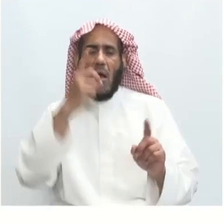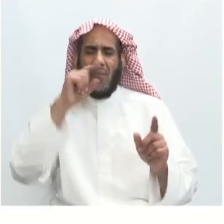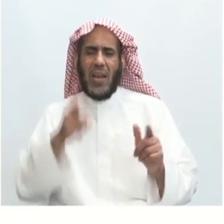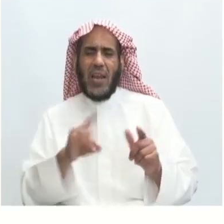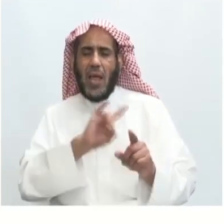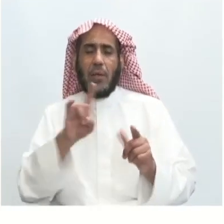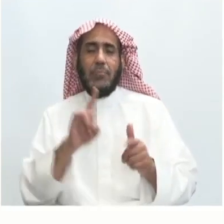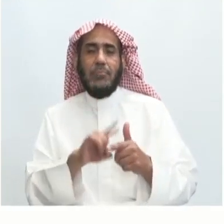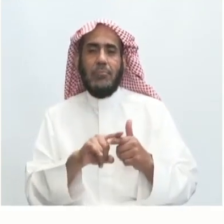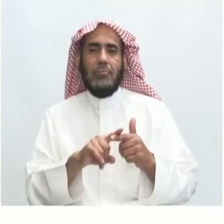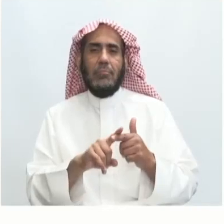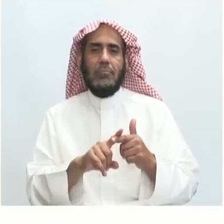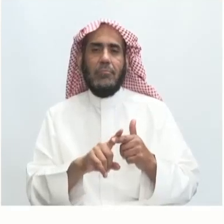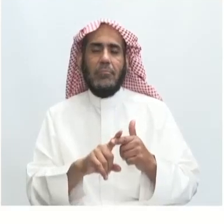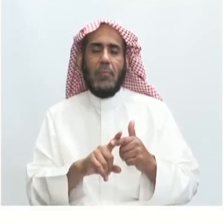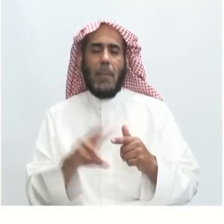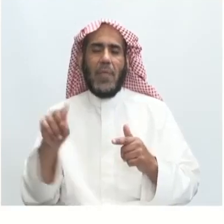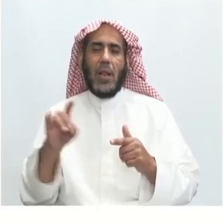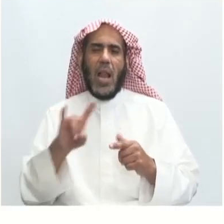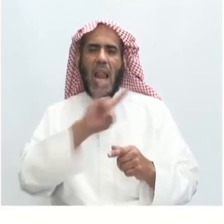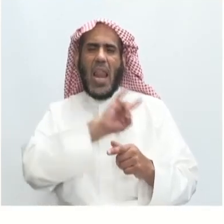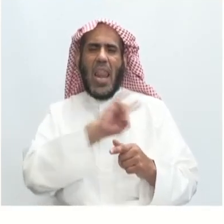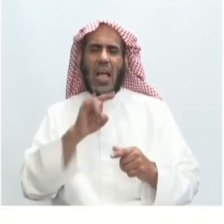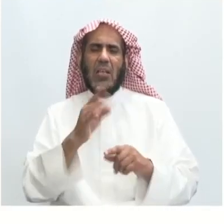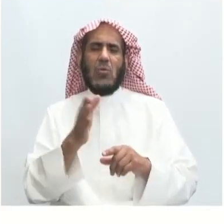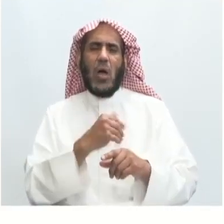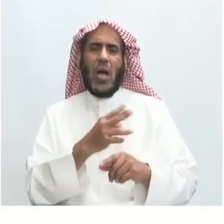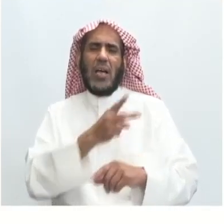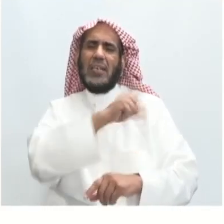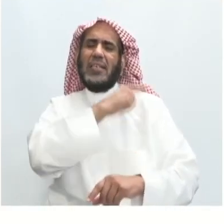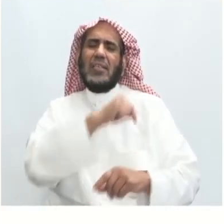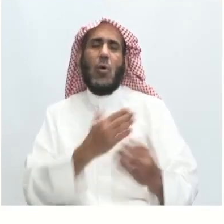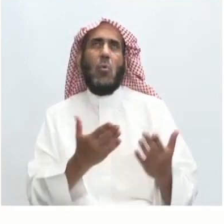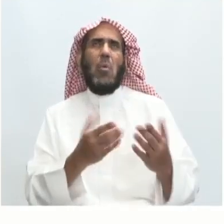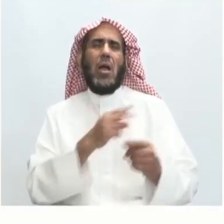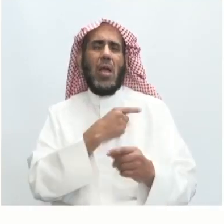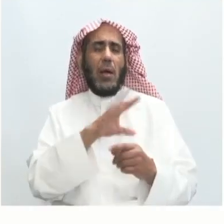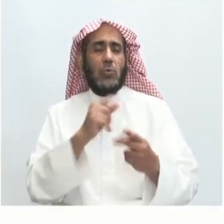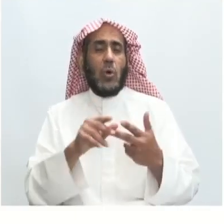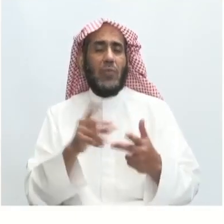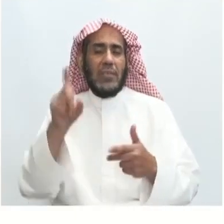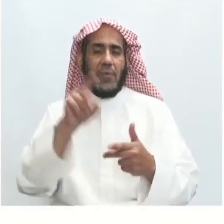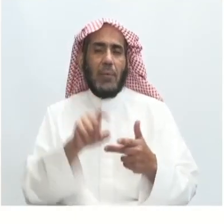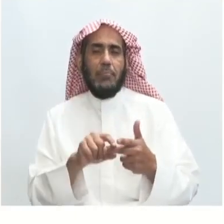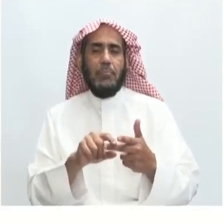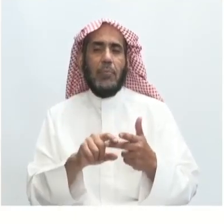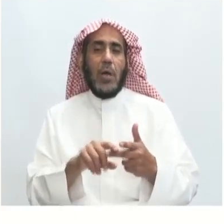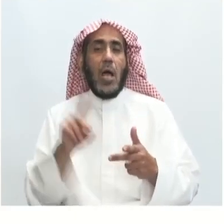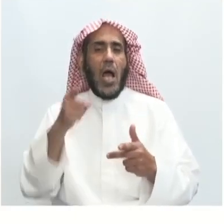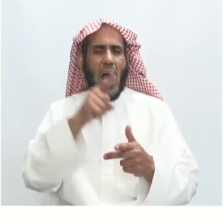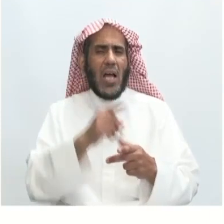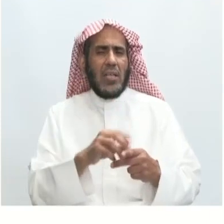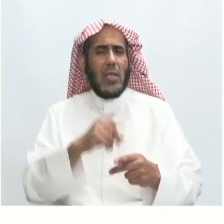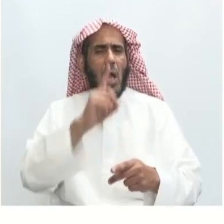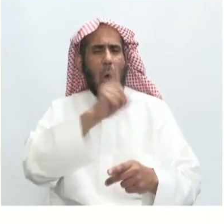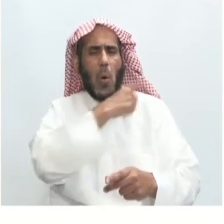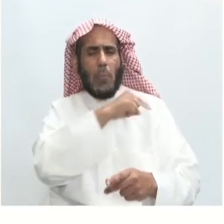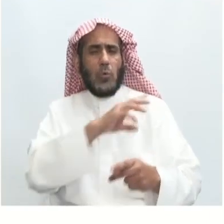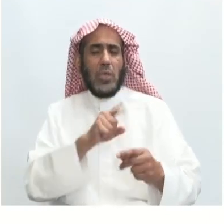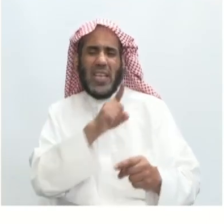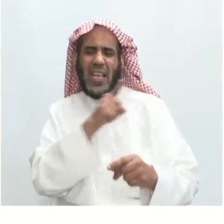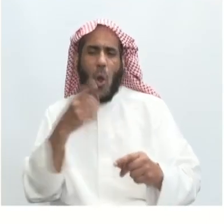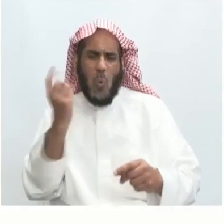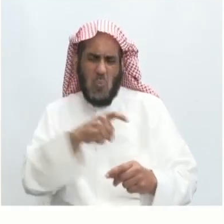وفي النهي يقول مثلا لا تؤخر التوبه يا مسير وفي الاستفهام اانت مسيء الى